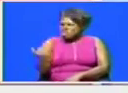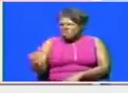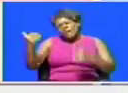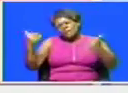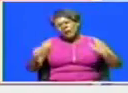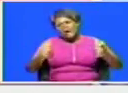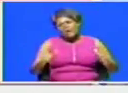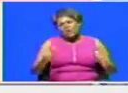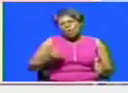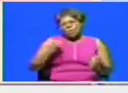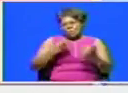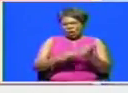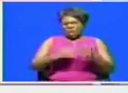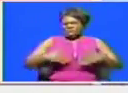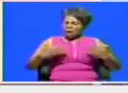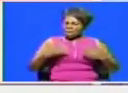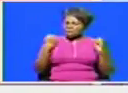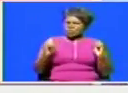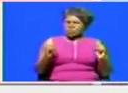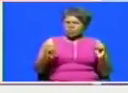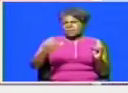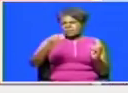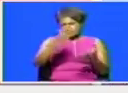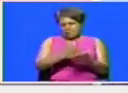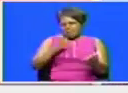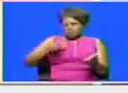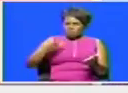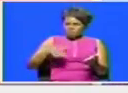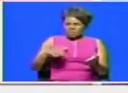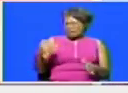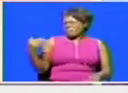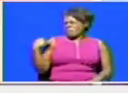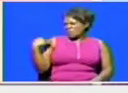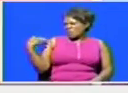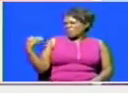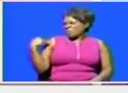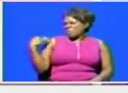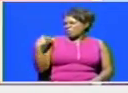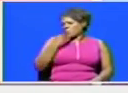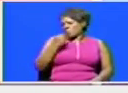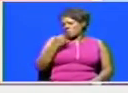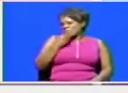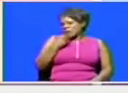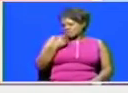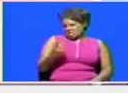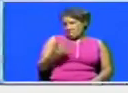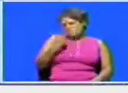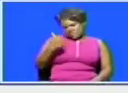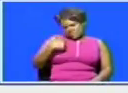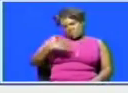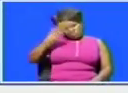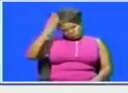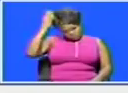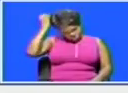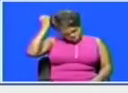mke hana raha. Mke anajiuliza niliolewa kwa nini? Lakini kuna wanawake ambao pengine wanasumbua waume zao mpaka mtu anaona acha niende nimelewa. Mimi